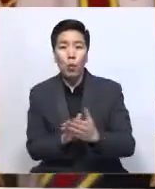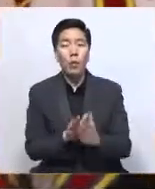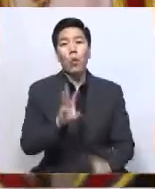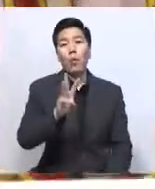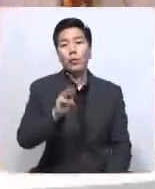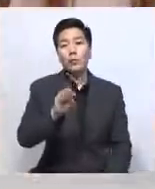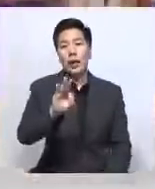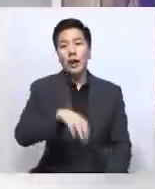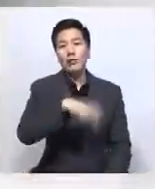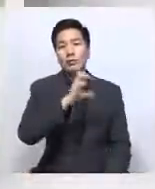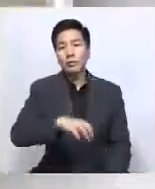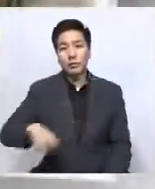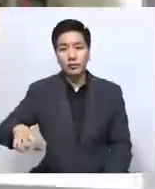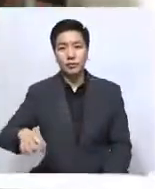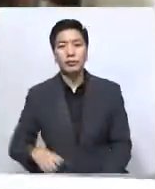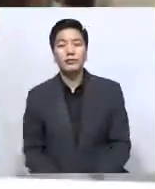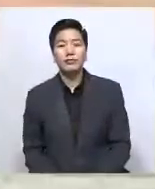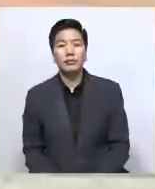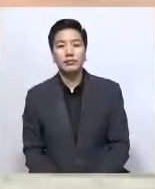ค่ะ